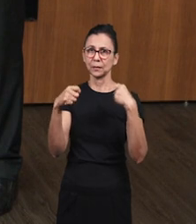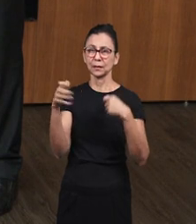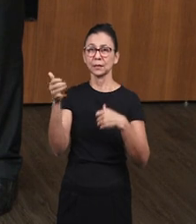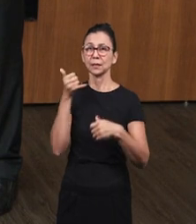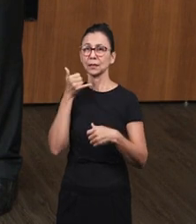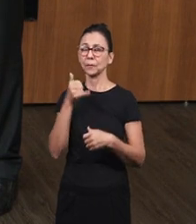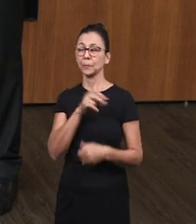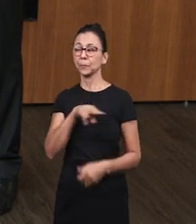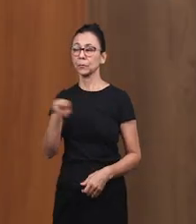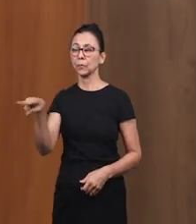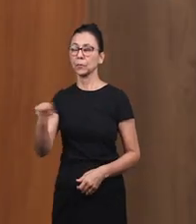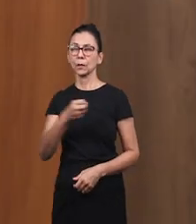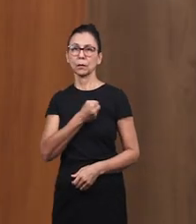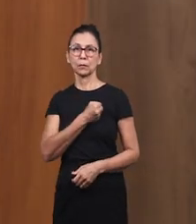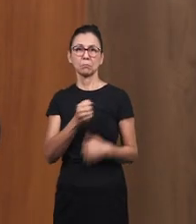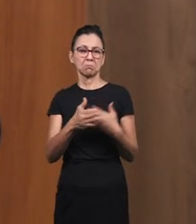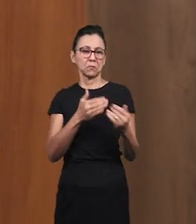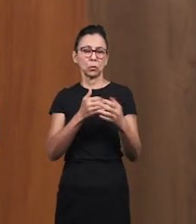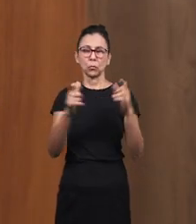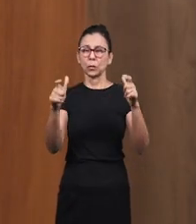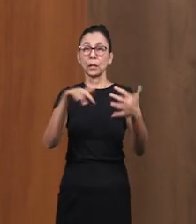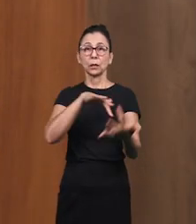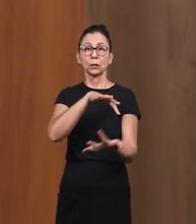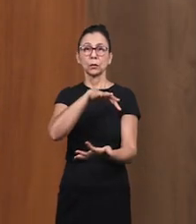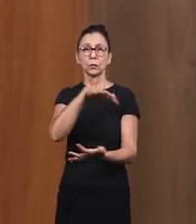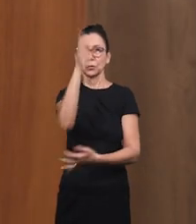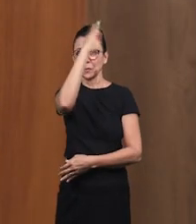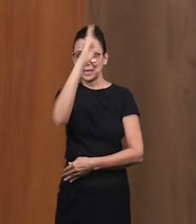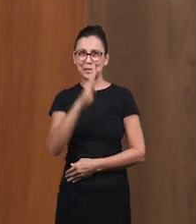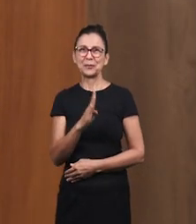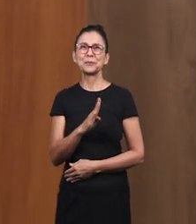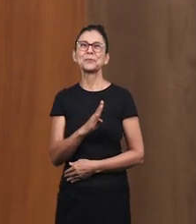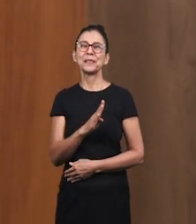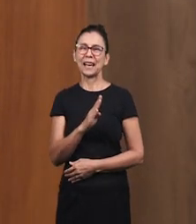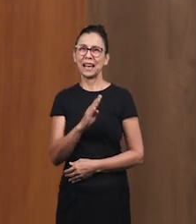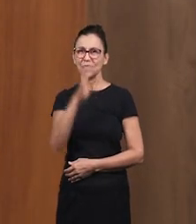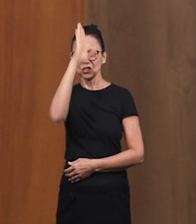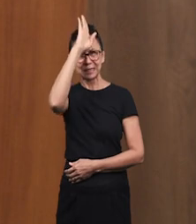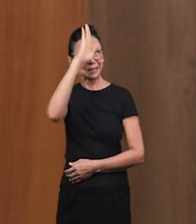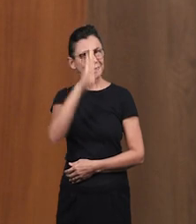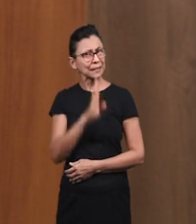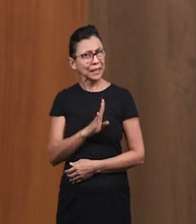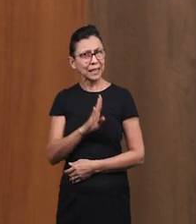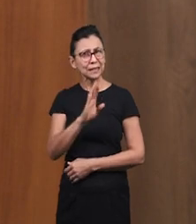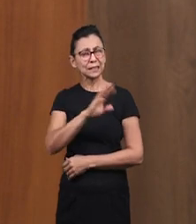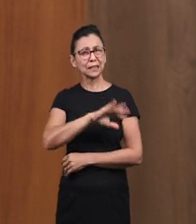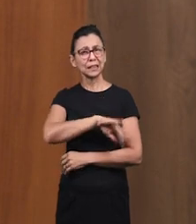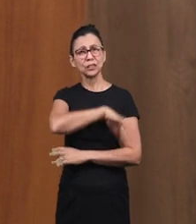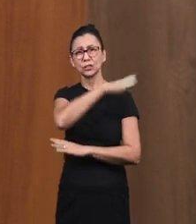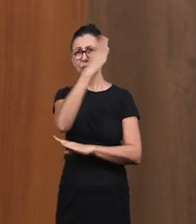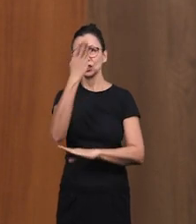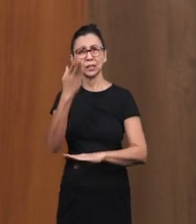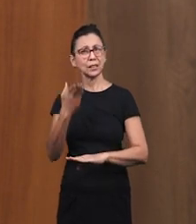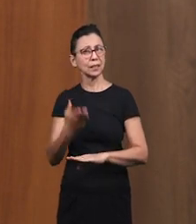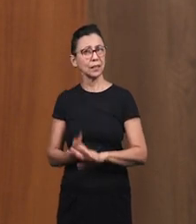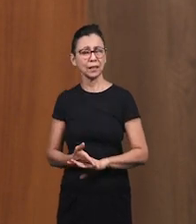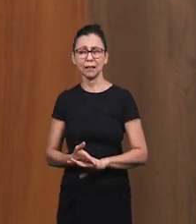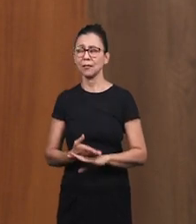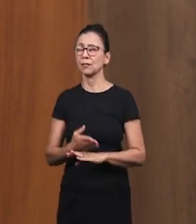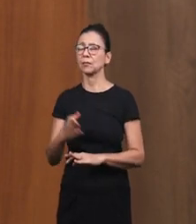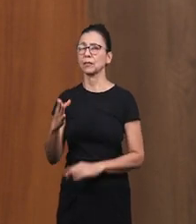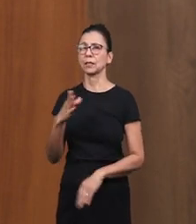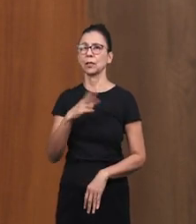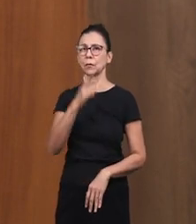même d'une prière. Appelez ce numéro de n'importe quel endroit du Brésil. L'appel est gratuit, 24 heures